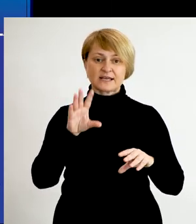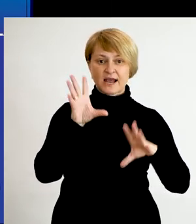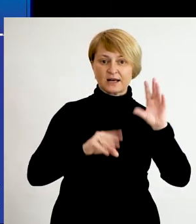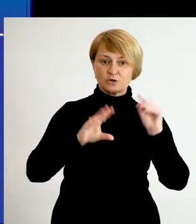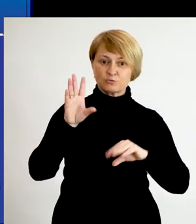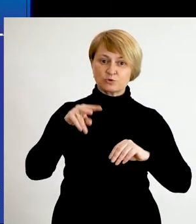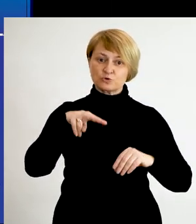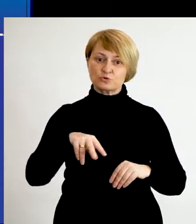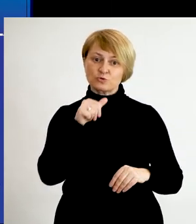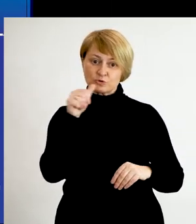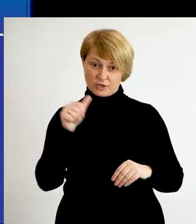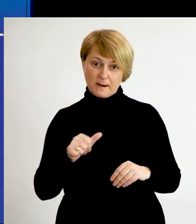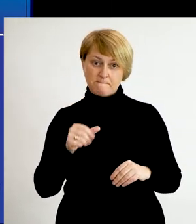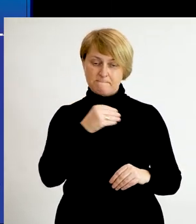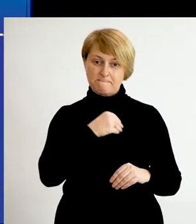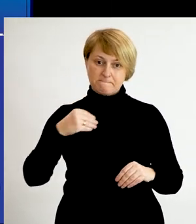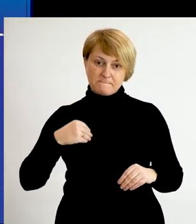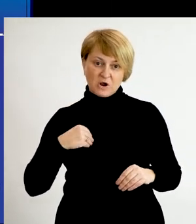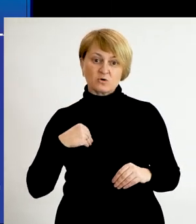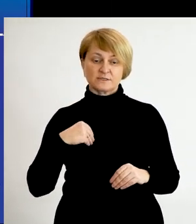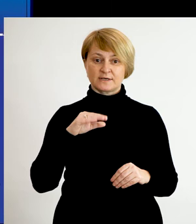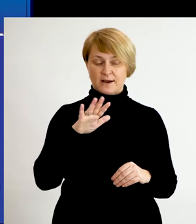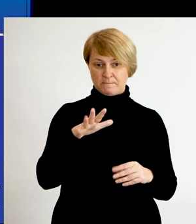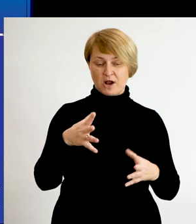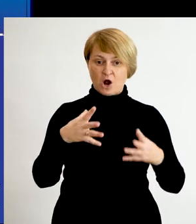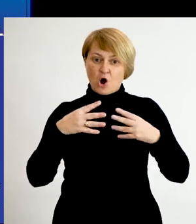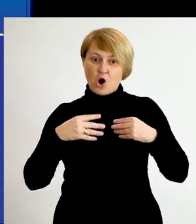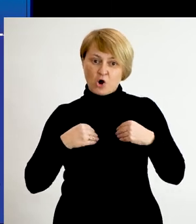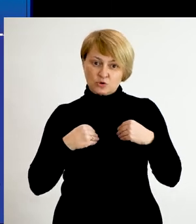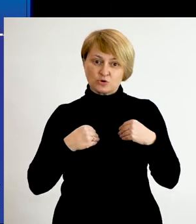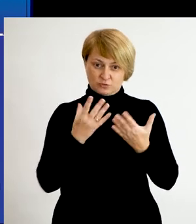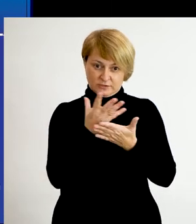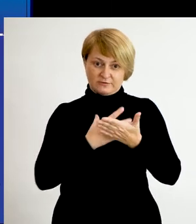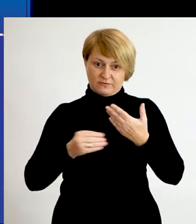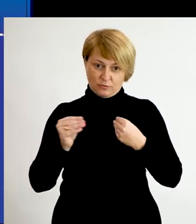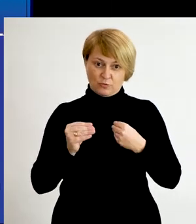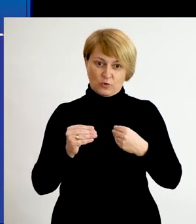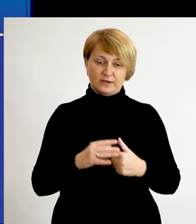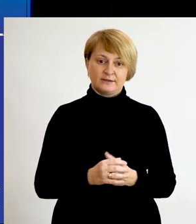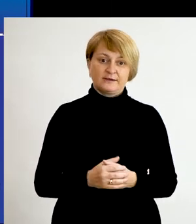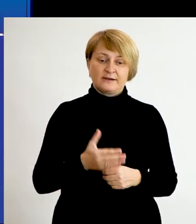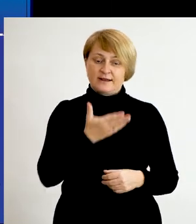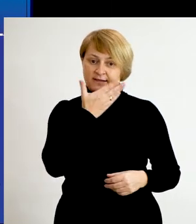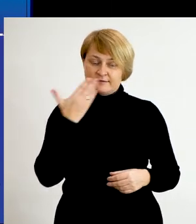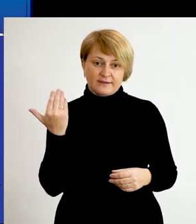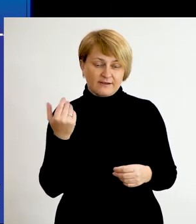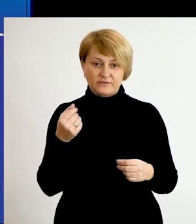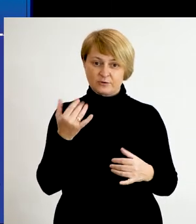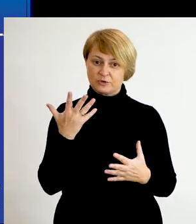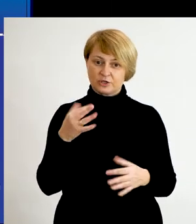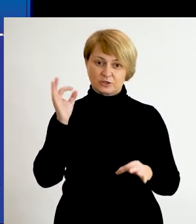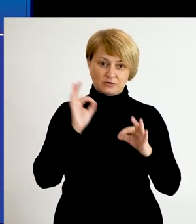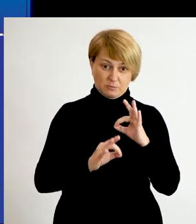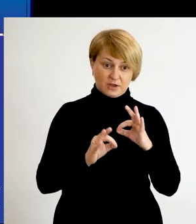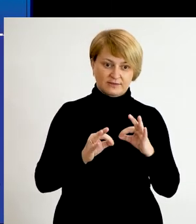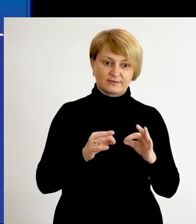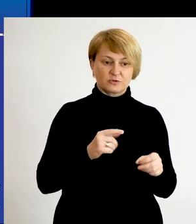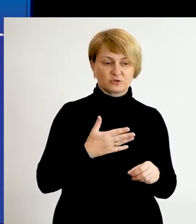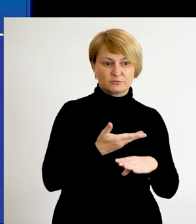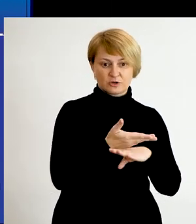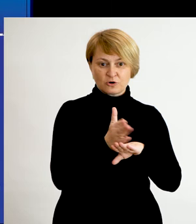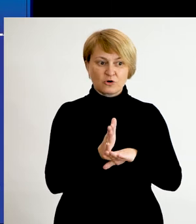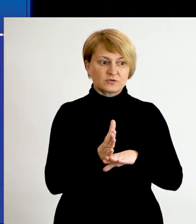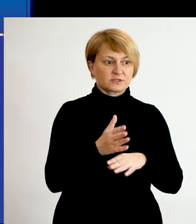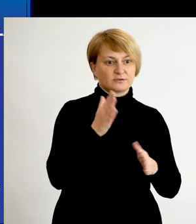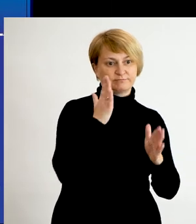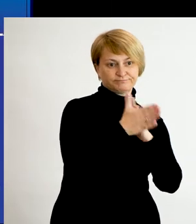Unii Europejskiej, z którego Polska ma otrzymać też ogromną kwotę, która mogłaby trafić, tego oczywiście nie wiem, ale mogłaby trafić do